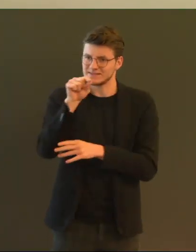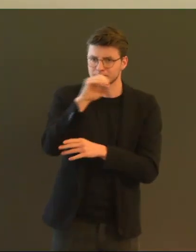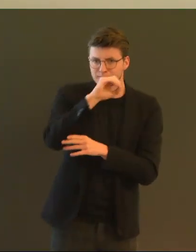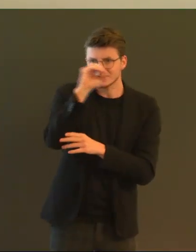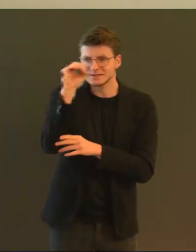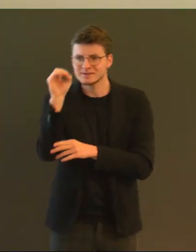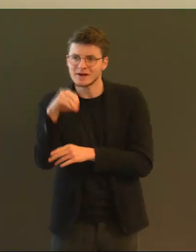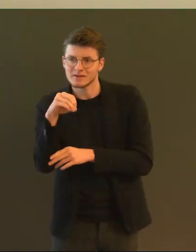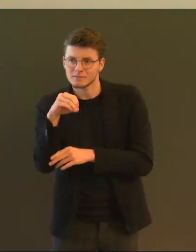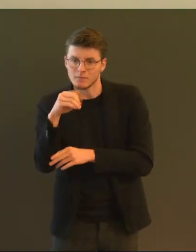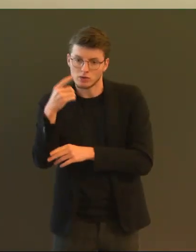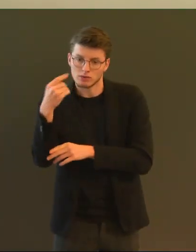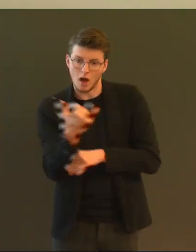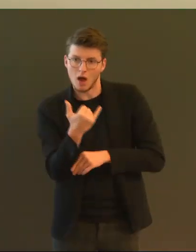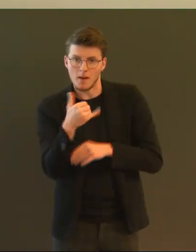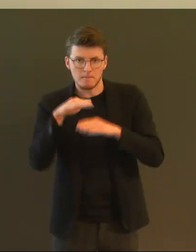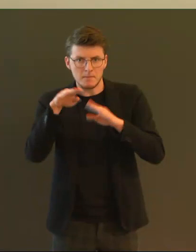dag.